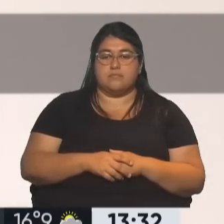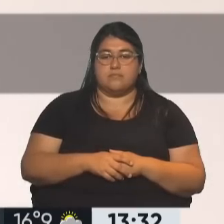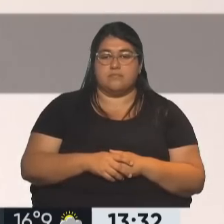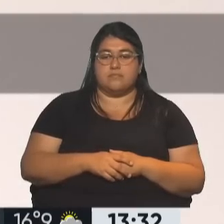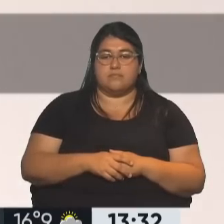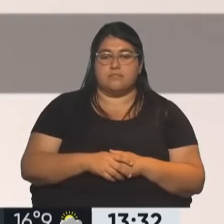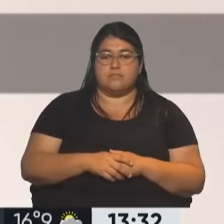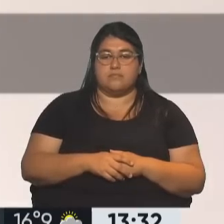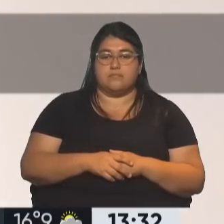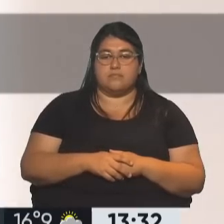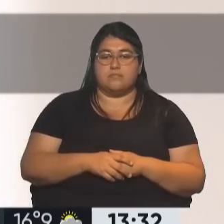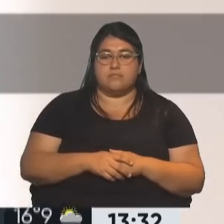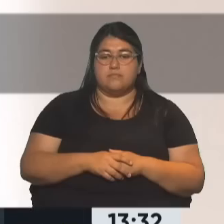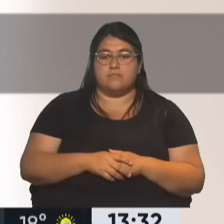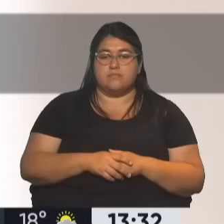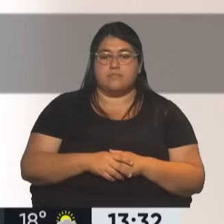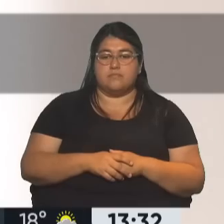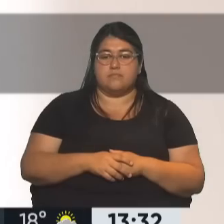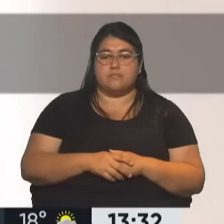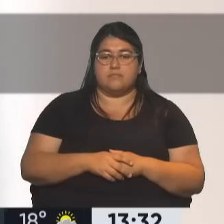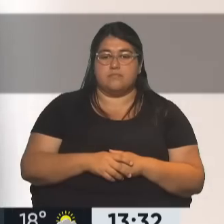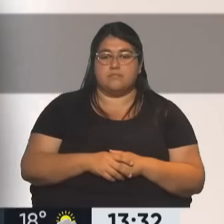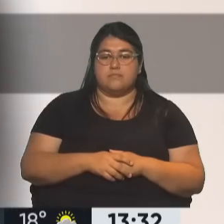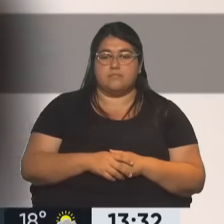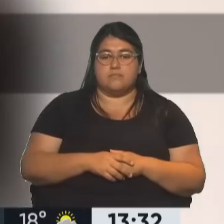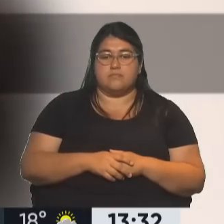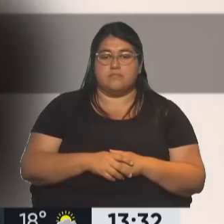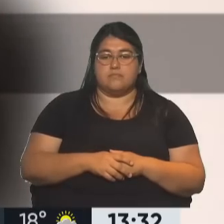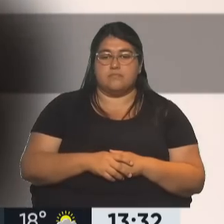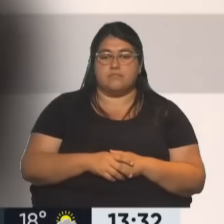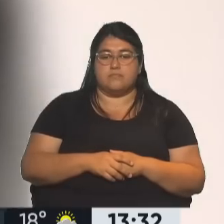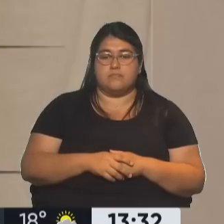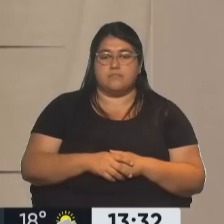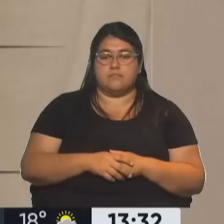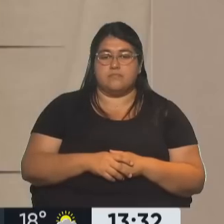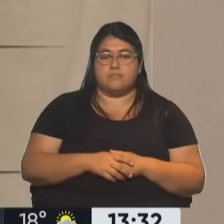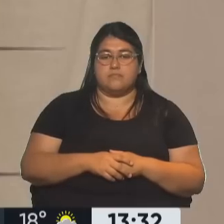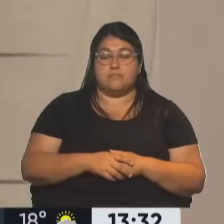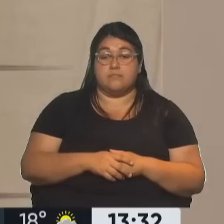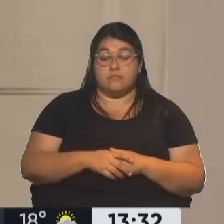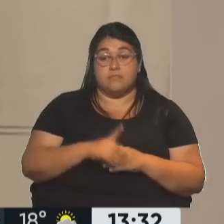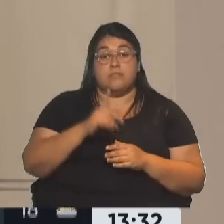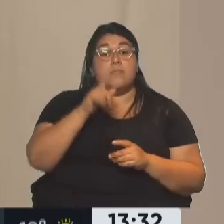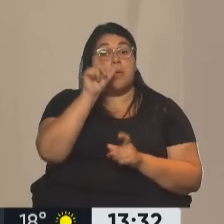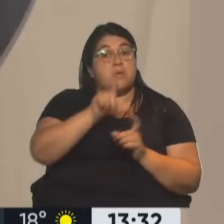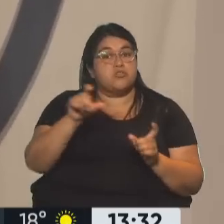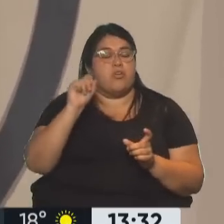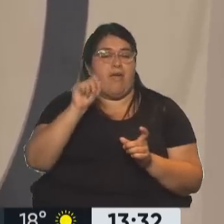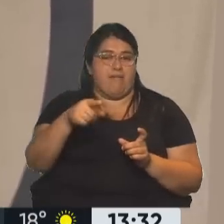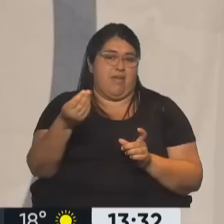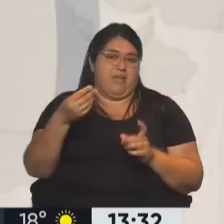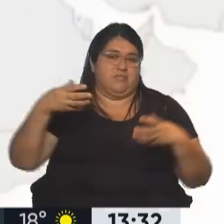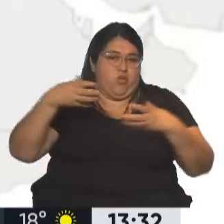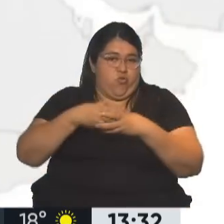вплоть до того, что с автоматами на бронетехнику шли на штурм, на наступление. Вот. Los mercenarios de Wagner también intervienen